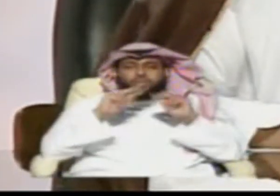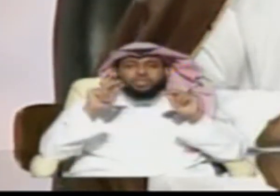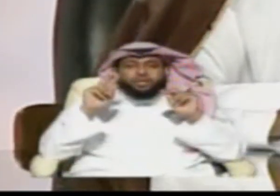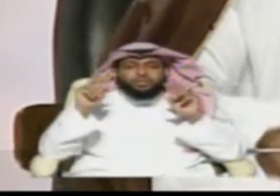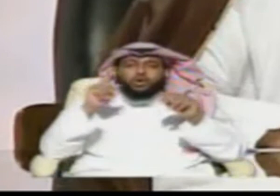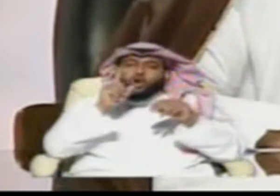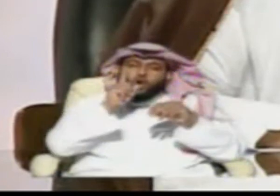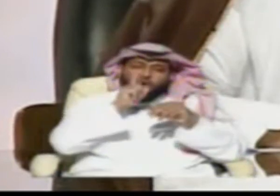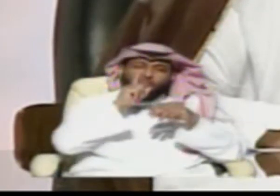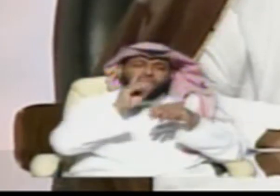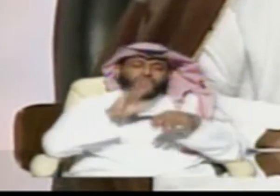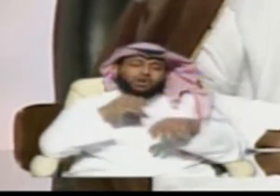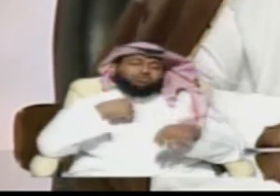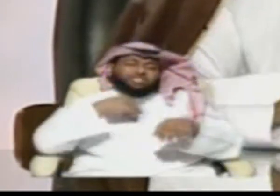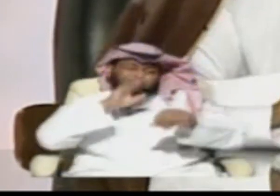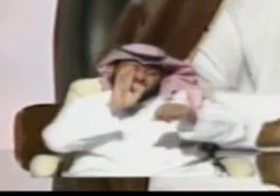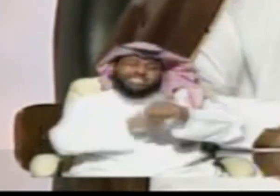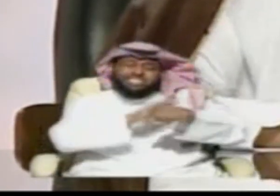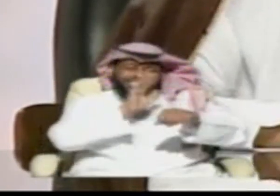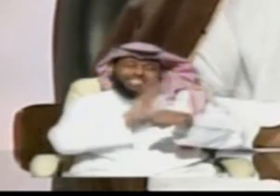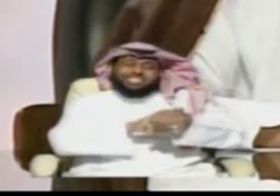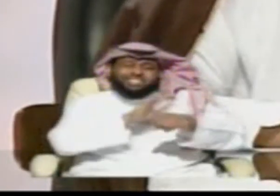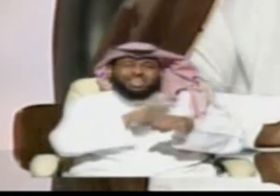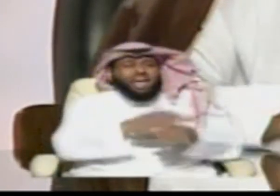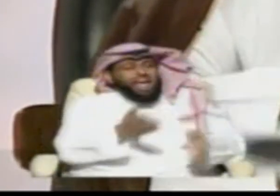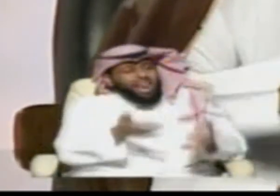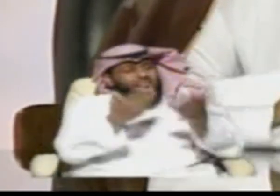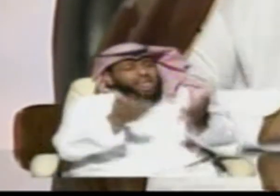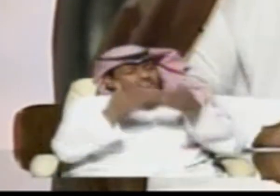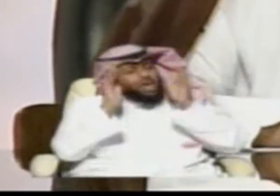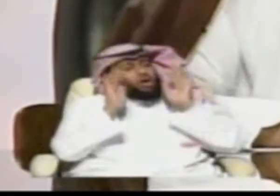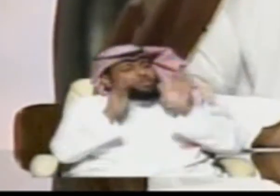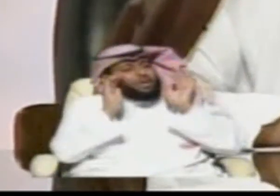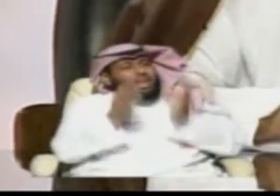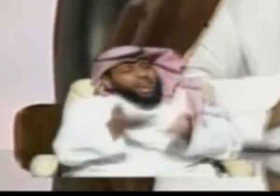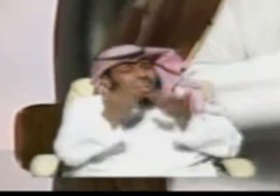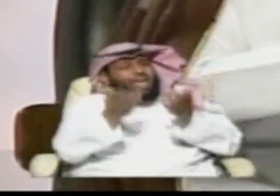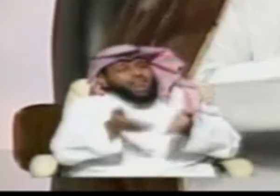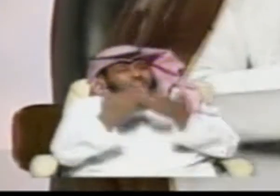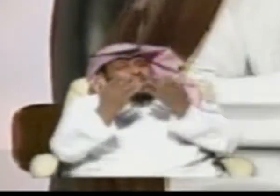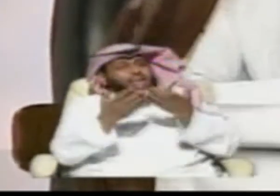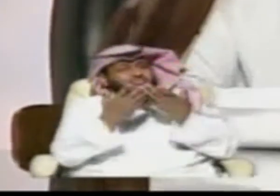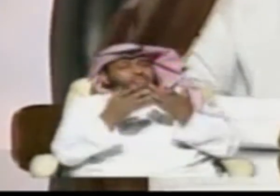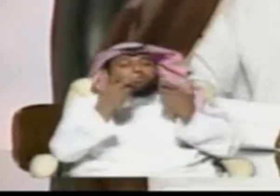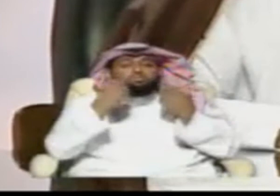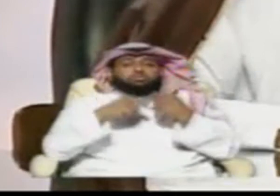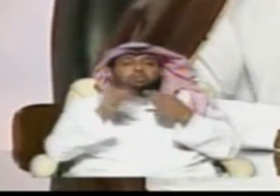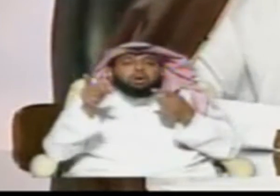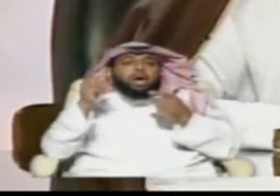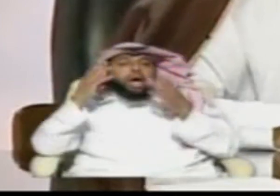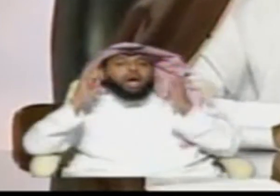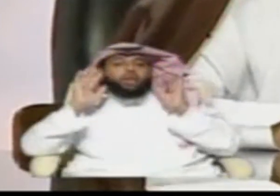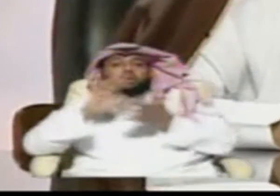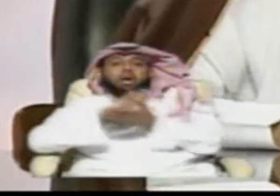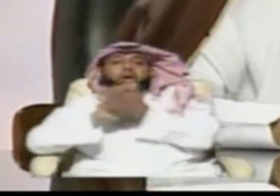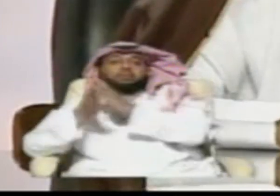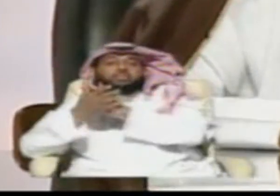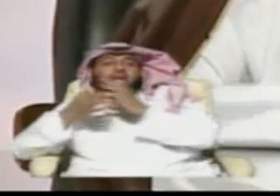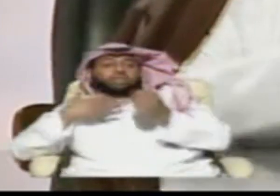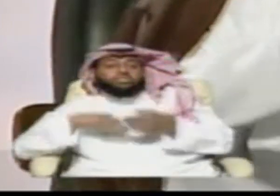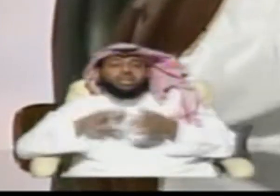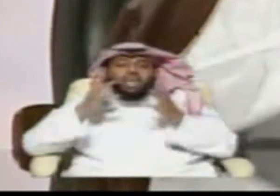أقوم وأقعد عند رأسه ويا وليدي قم يا وليدي الصلاة، ويمكن تفوتنا الصلاة وما قام. هنا